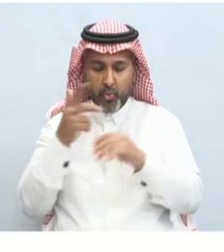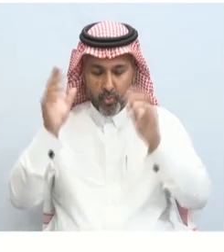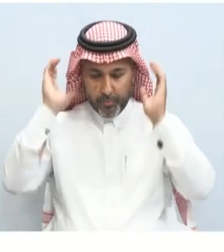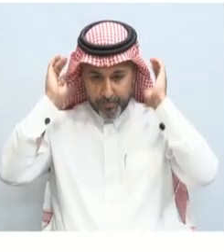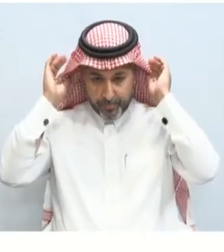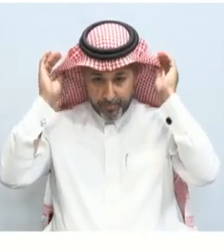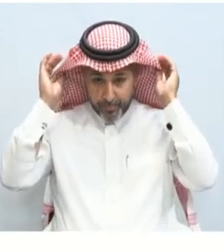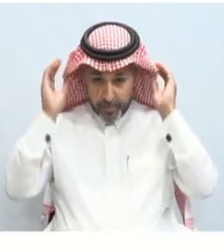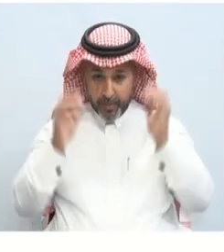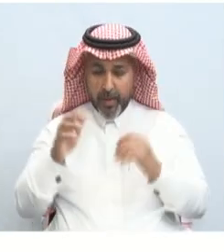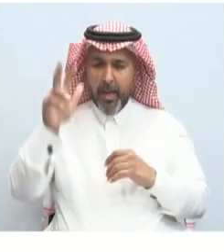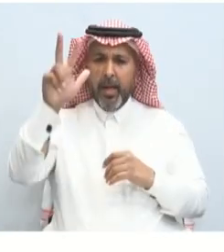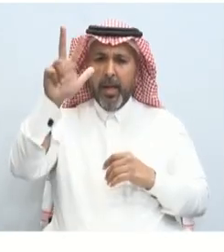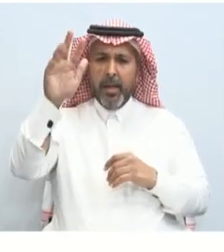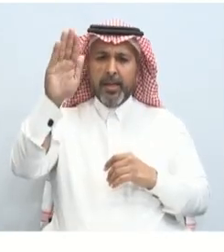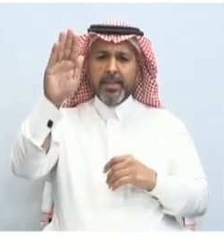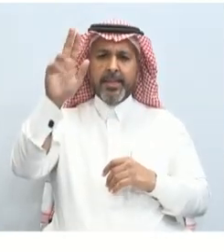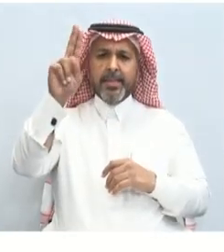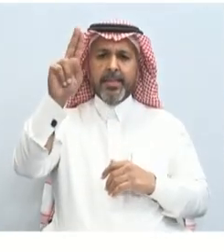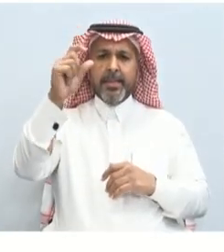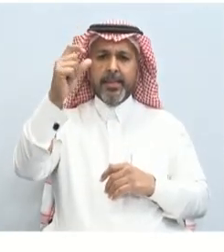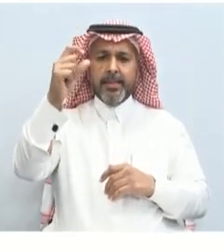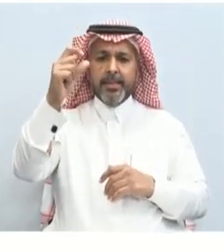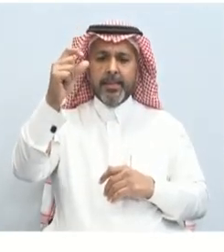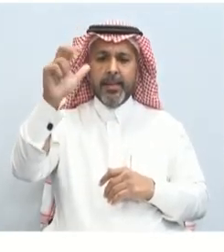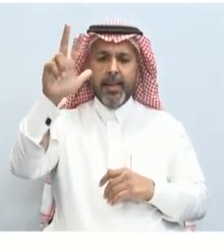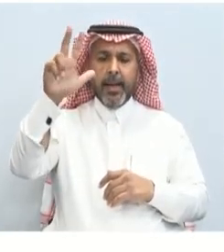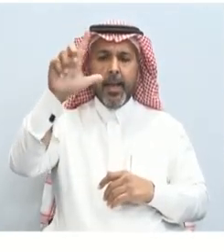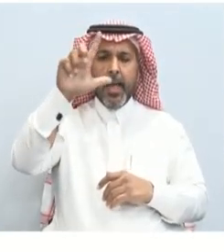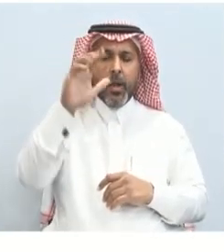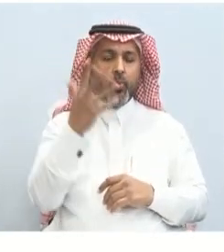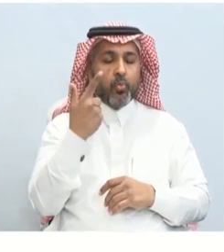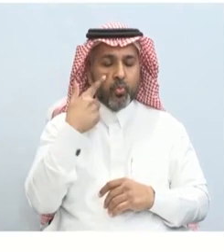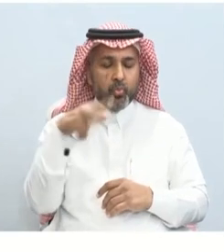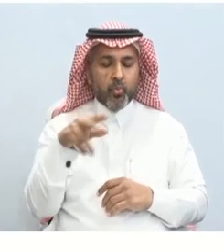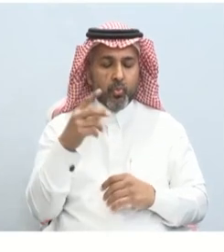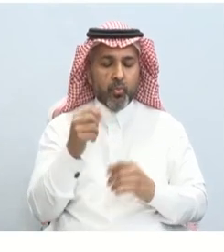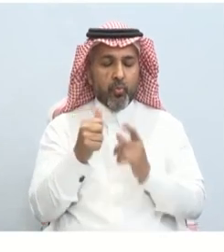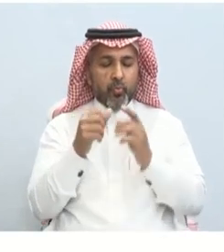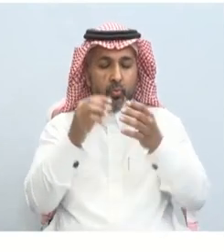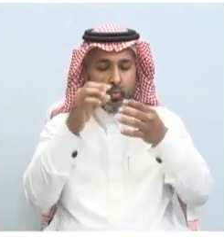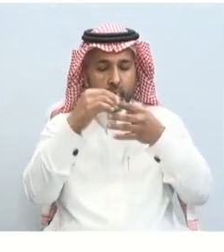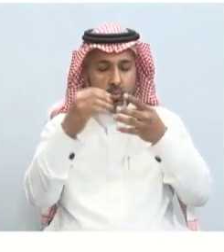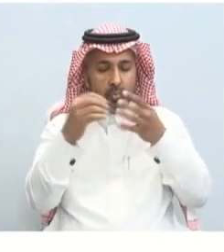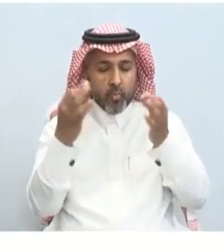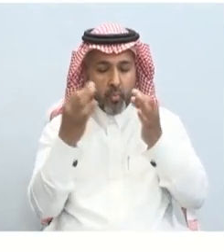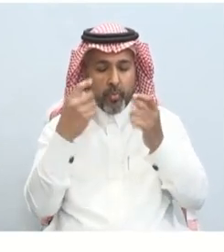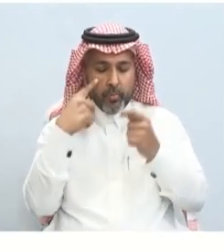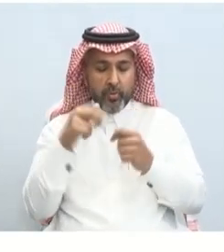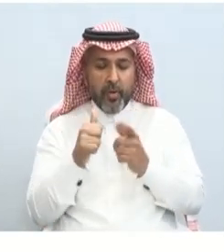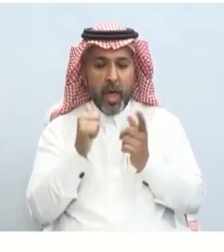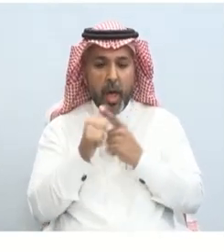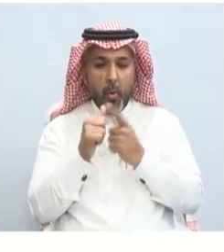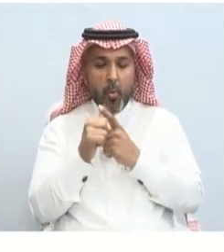دعونا نعيد قراءه التمهيد ونستذكر النقاط المهمه نقرا الاستدلال